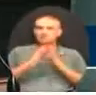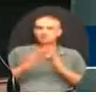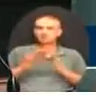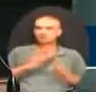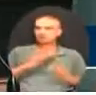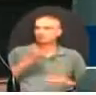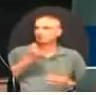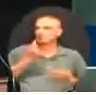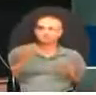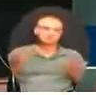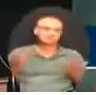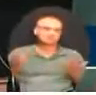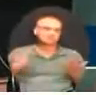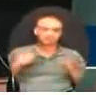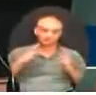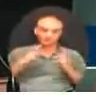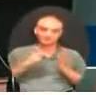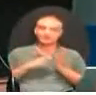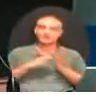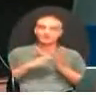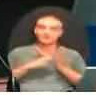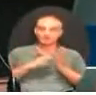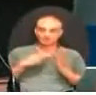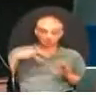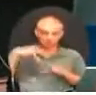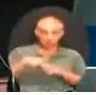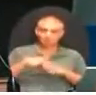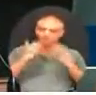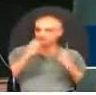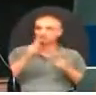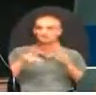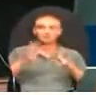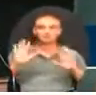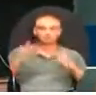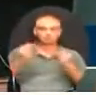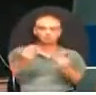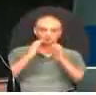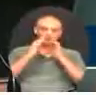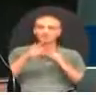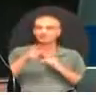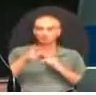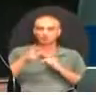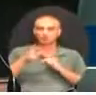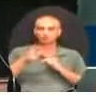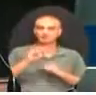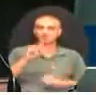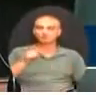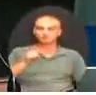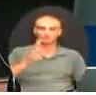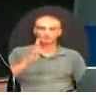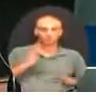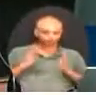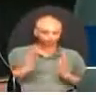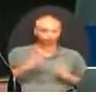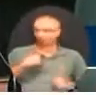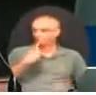שהגיע אליו הכסף. אני מקווה שבגלל הכניסה שלנו לסיפור והטיפול המאוד טוב של התקשורת בעניין, המאוד